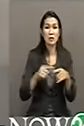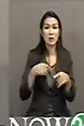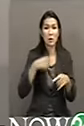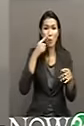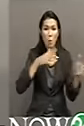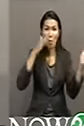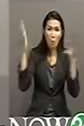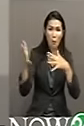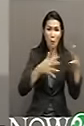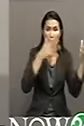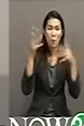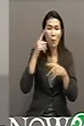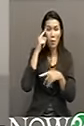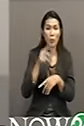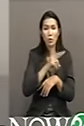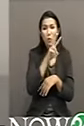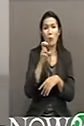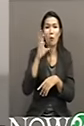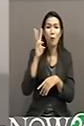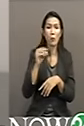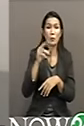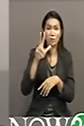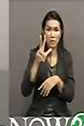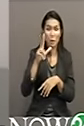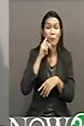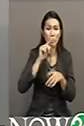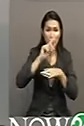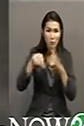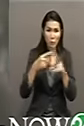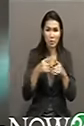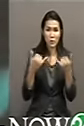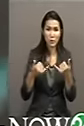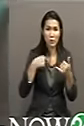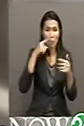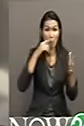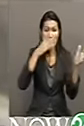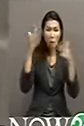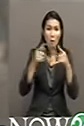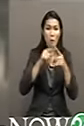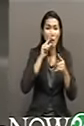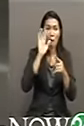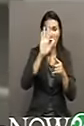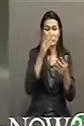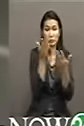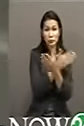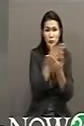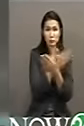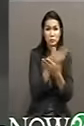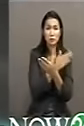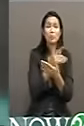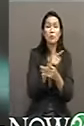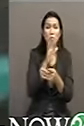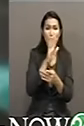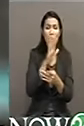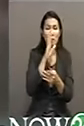ชกแรงสูงสุดอยู่ที่263กิโลเมตรต่อชั่วโมงเคลื่อนตัวอยู่ห่างออกไปทางตะวันตกเฉียงใต้ของเมืองเฮงชุ